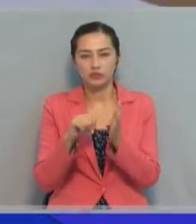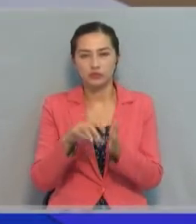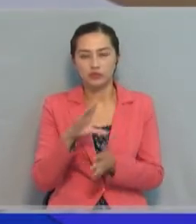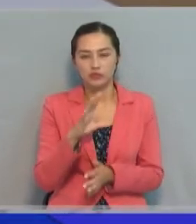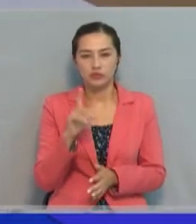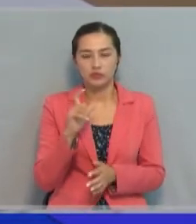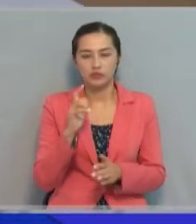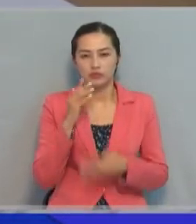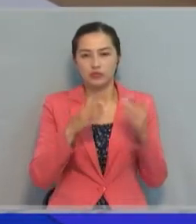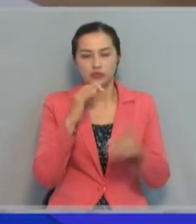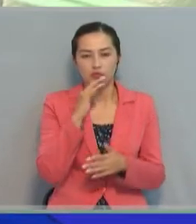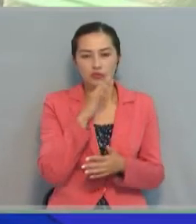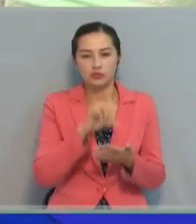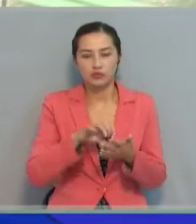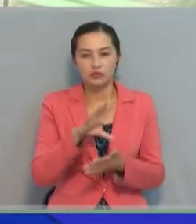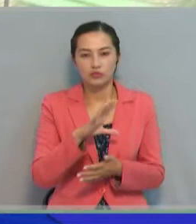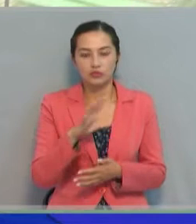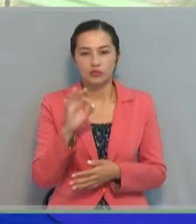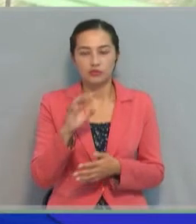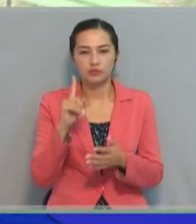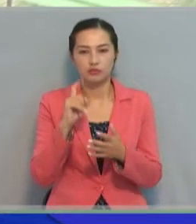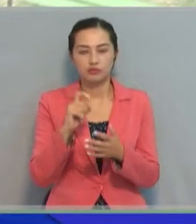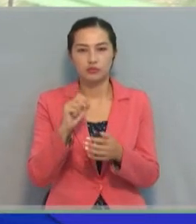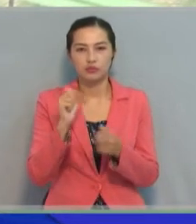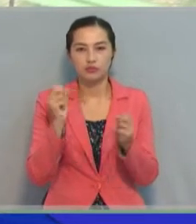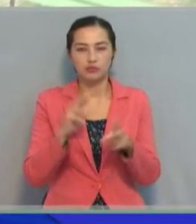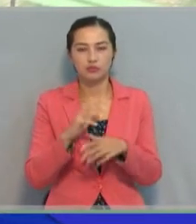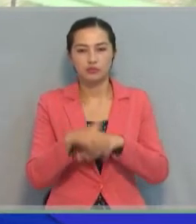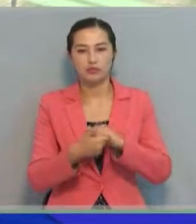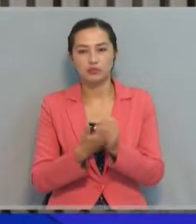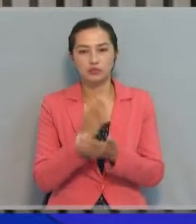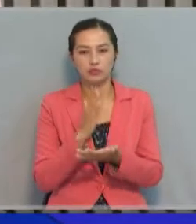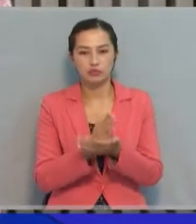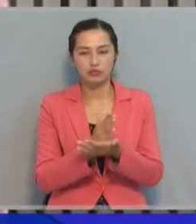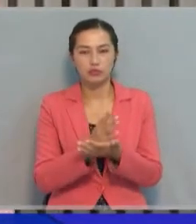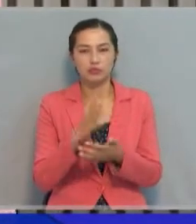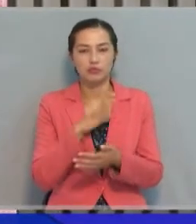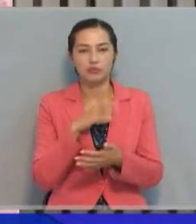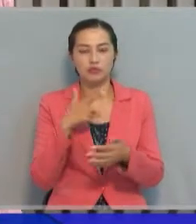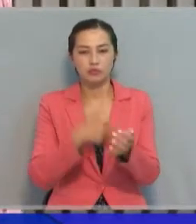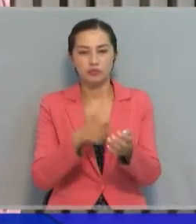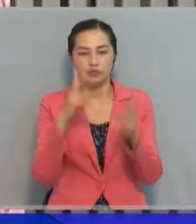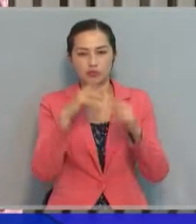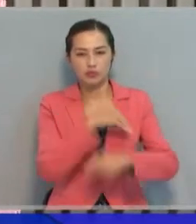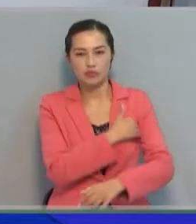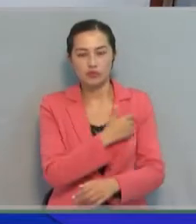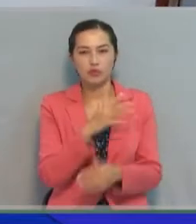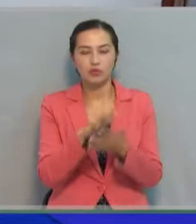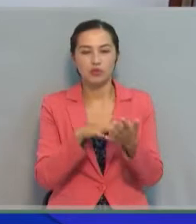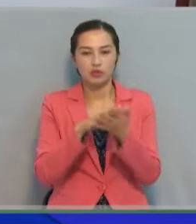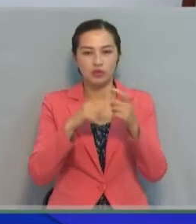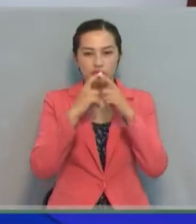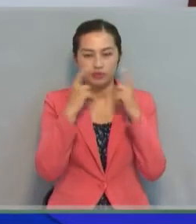жандардың қарасы көп. Учаскеге кіреберісте дезинфекциялауға арналған заттар орнатылған. Жұрттың дене қызуы өлшеніп, қорғаныш құралдары таратылып жатыр.